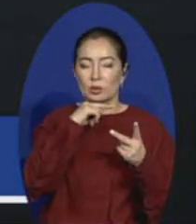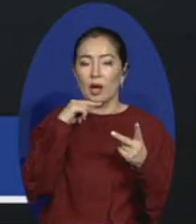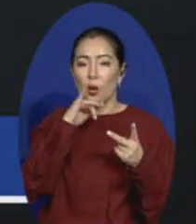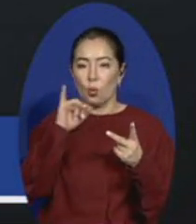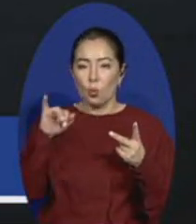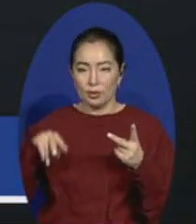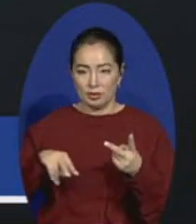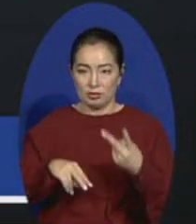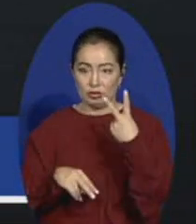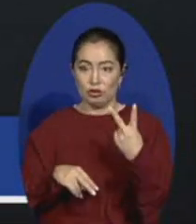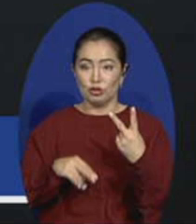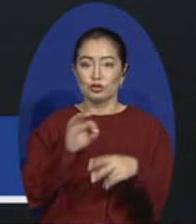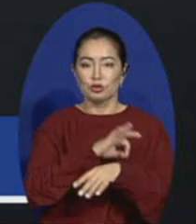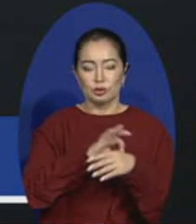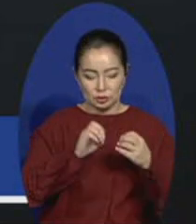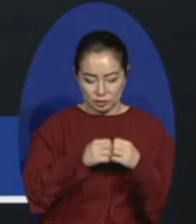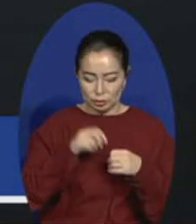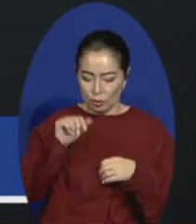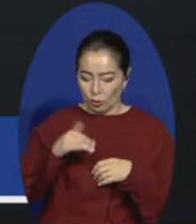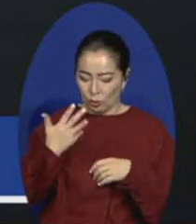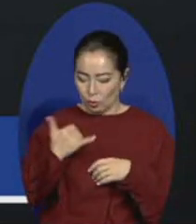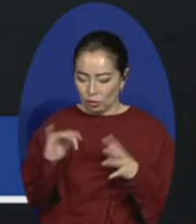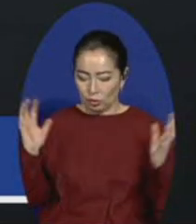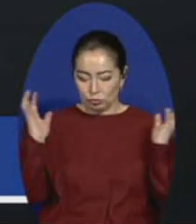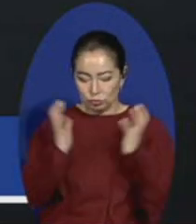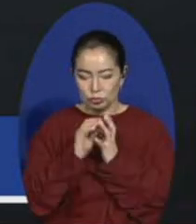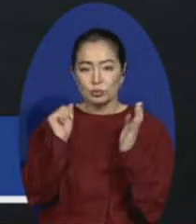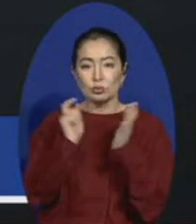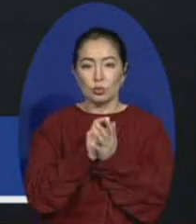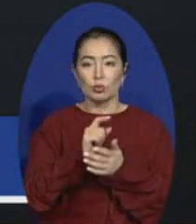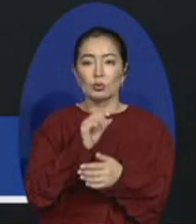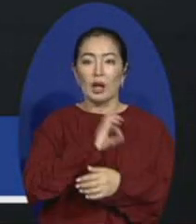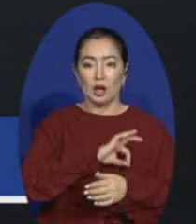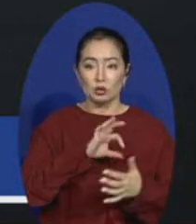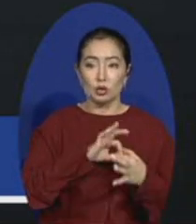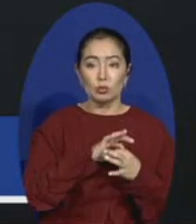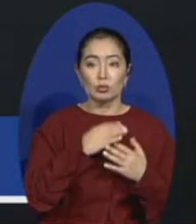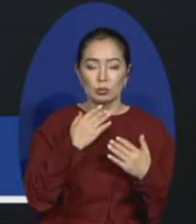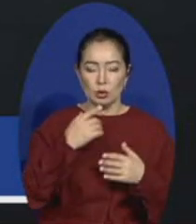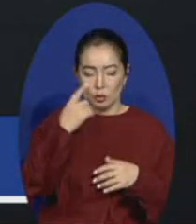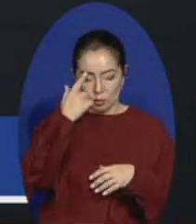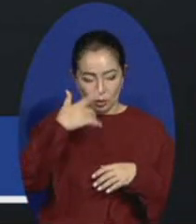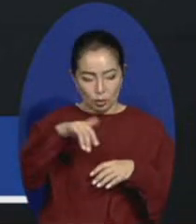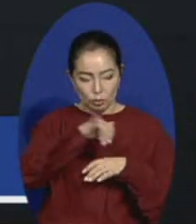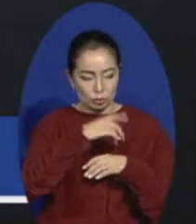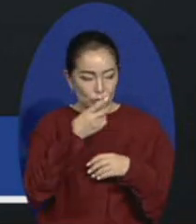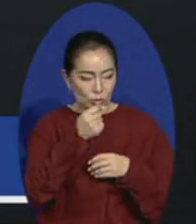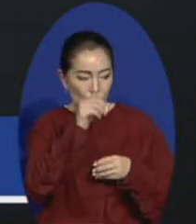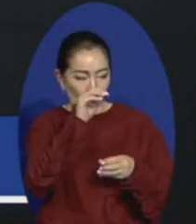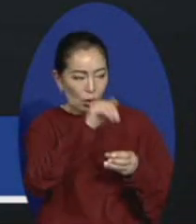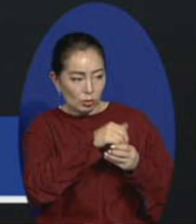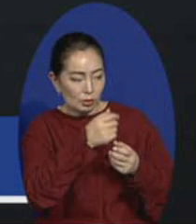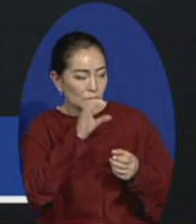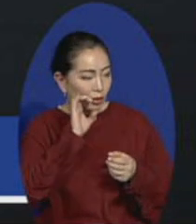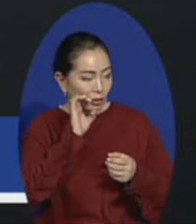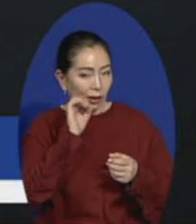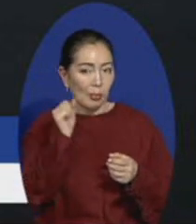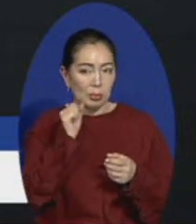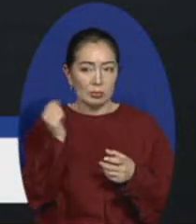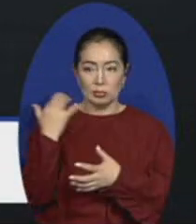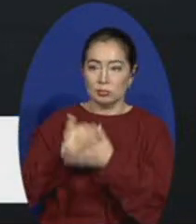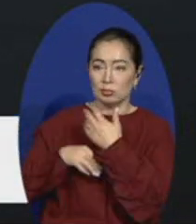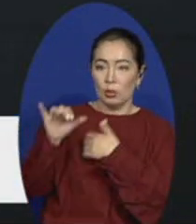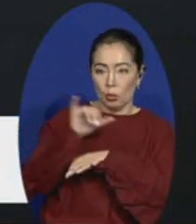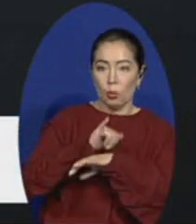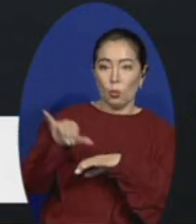уулуурхан салбарын чухал ач холбогдолтой хурал боллоо. За Монгол улс нь хөрөнгө оруулагчдын сонирхлыг ихэд татахуй зором манай компани зүгээс хайгуул